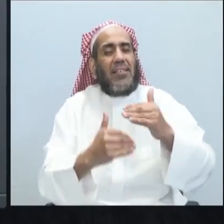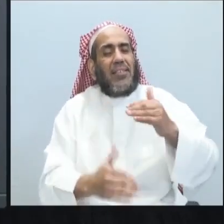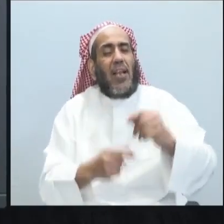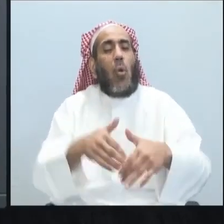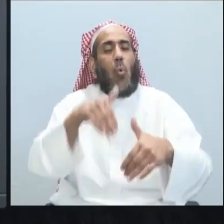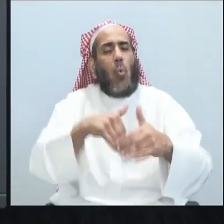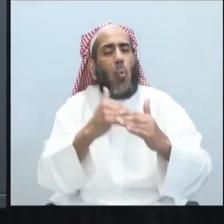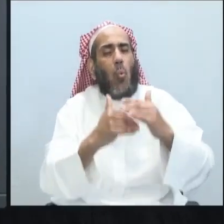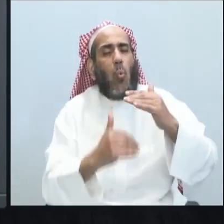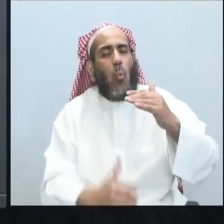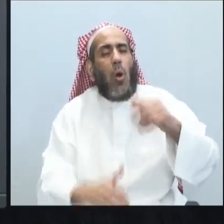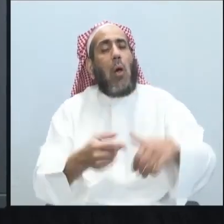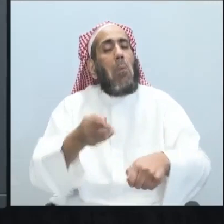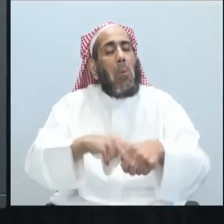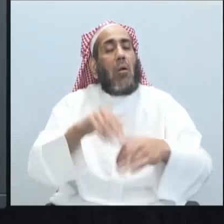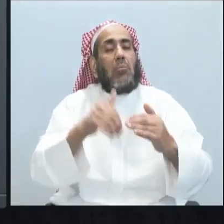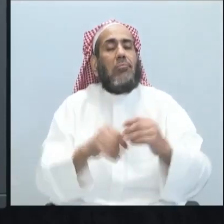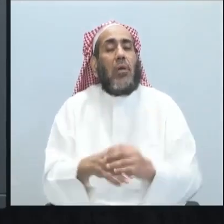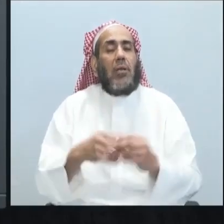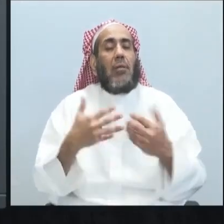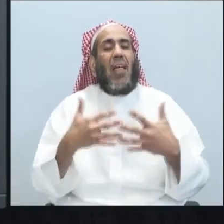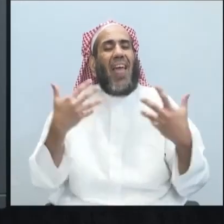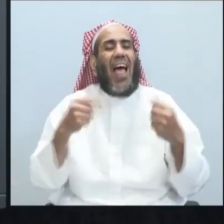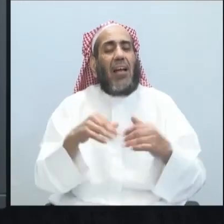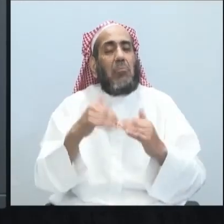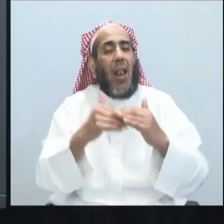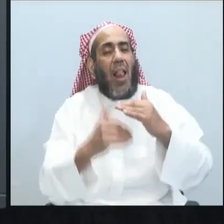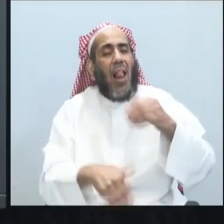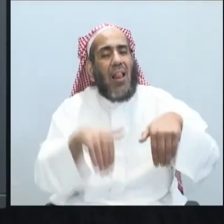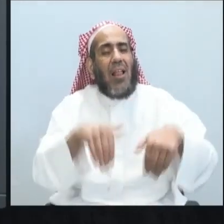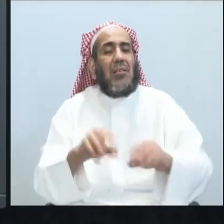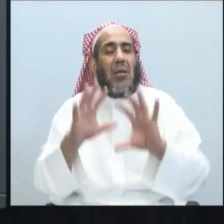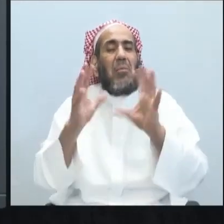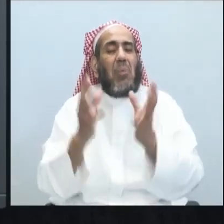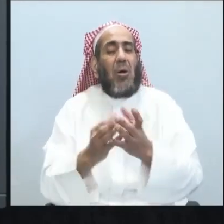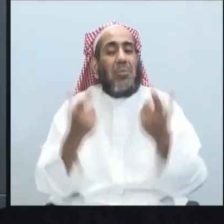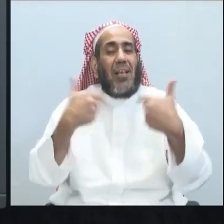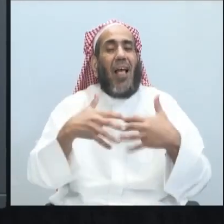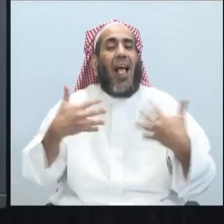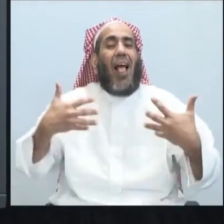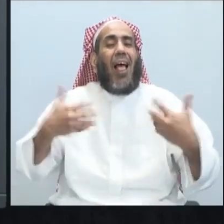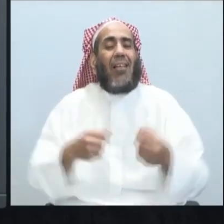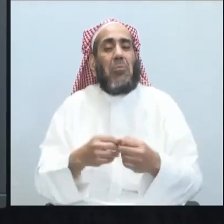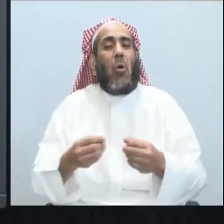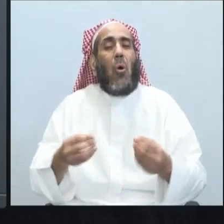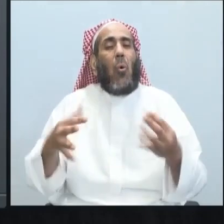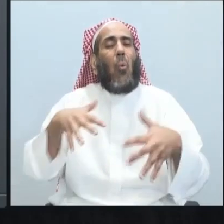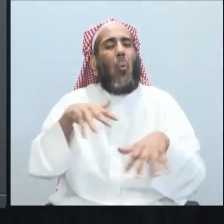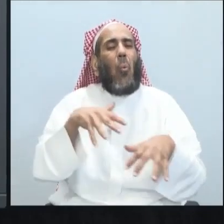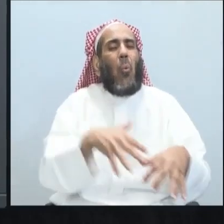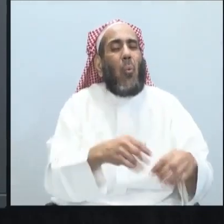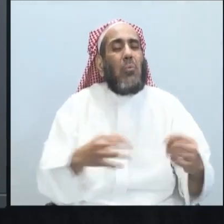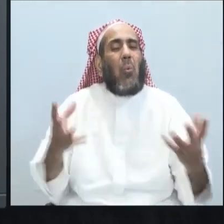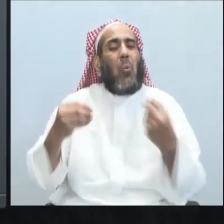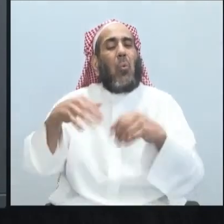لحدا مرارا هذا اللحد اكثر من مره ضاحك وكان اللحد شبهه بتشخيص يضحك من تزاحم الاضداد كل مره